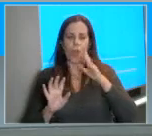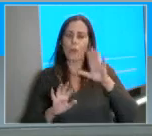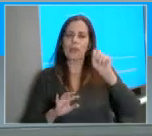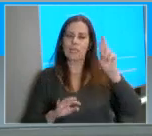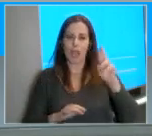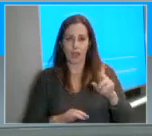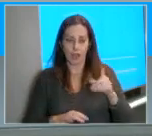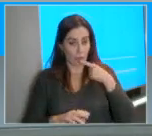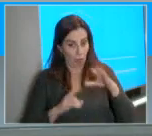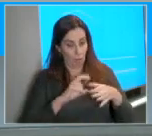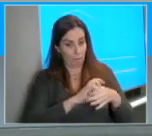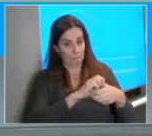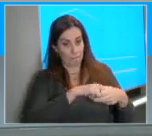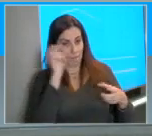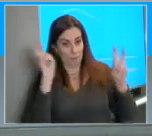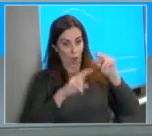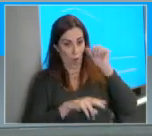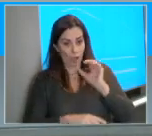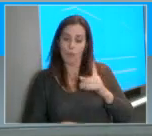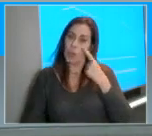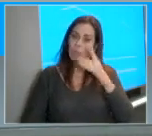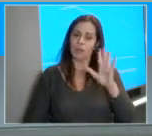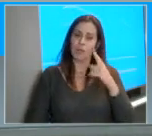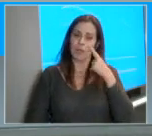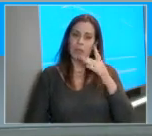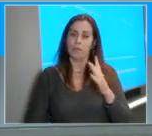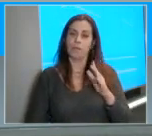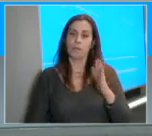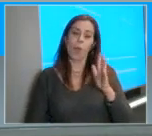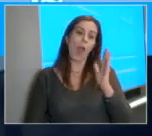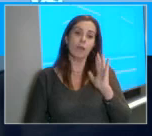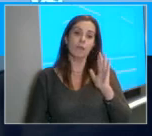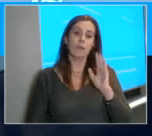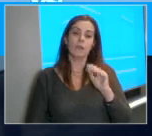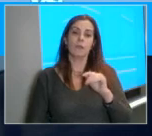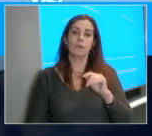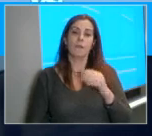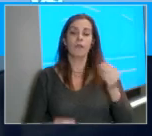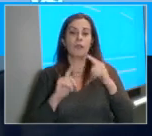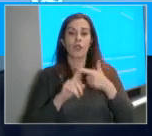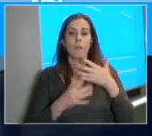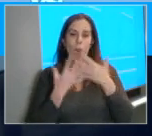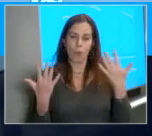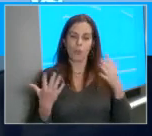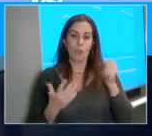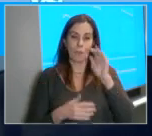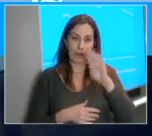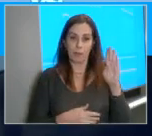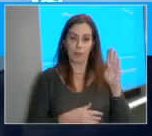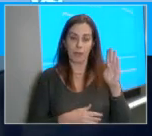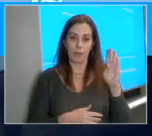כלומר, לפרק את כחול לבן, זה מה שדרעי ירצה? ואז הם גם סיימו את הפליירים. בוא תראה, נכון, מאוד יכול להיות שכן, זה אחד. אבל שתיים, ברור לי שאם